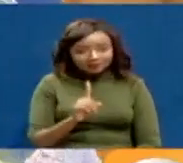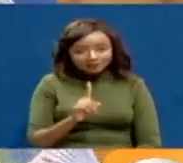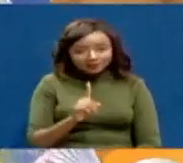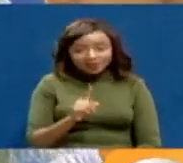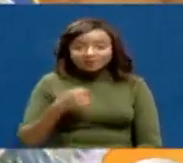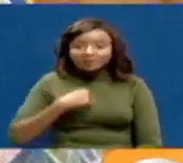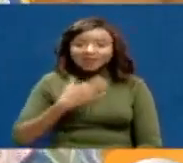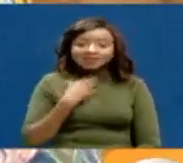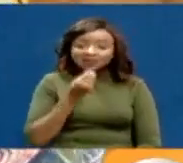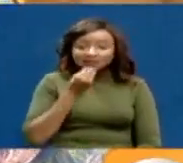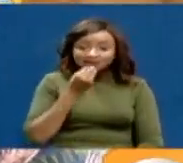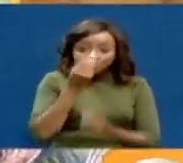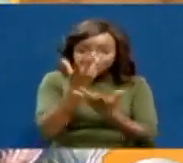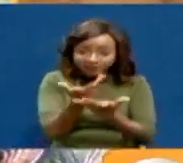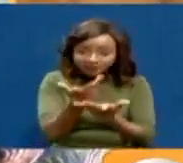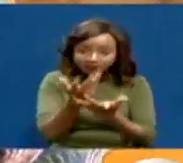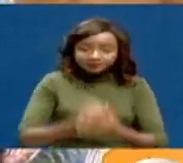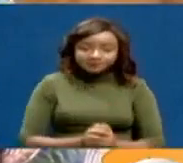nataka niwaambie,